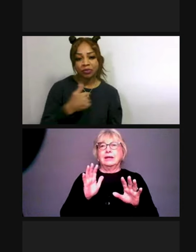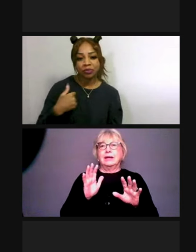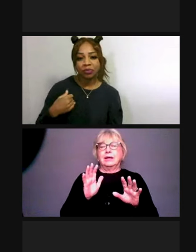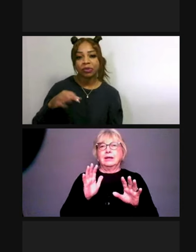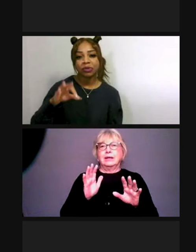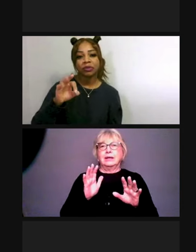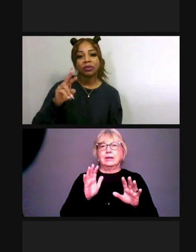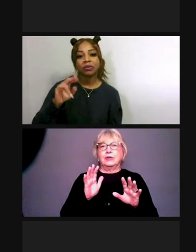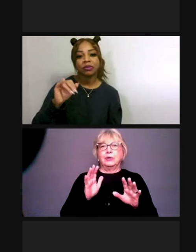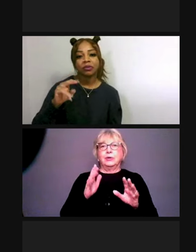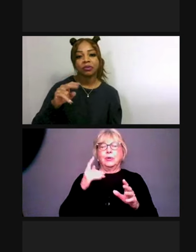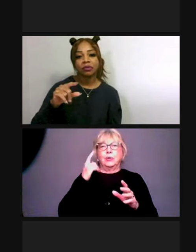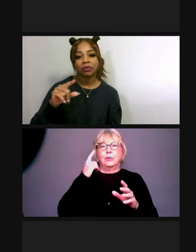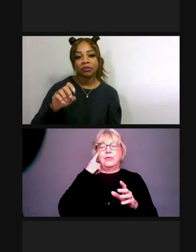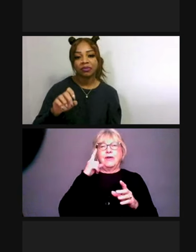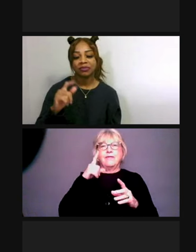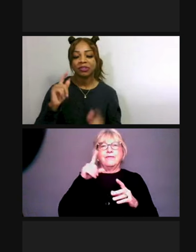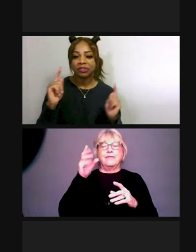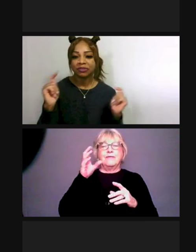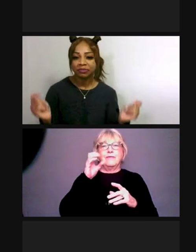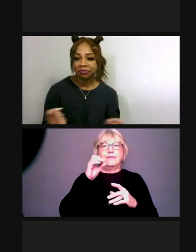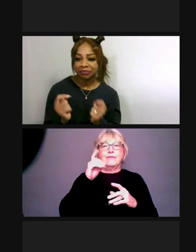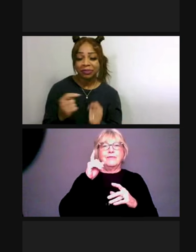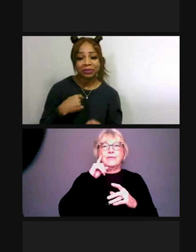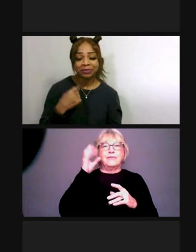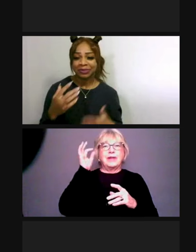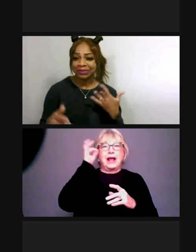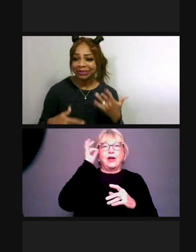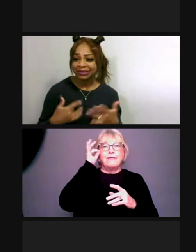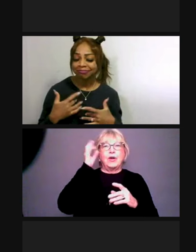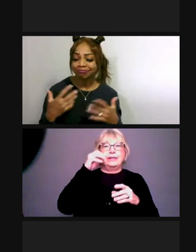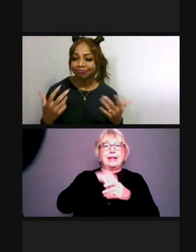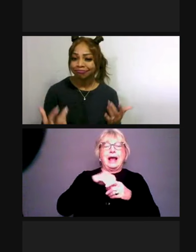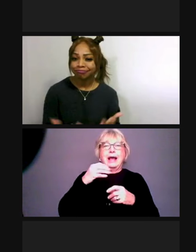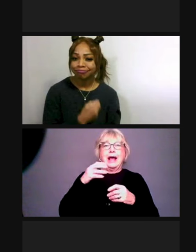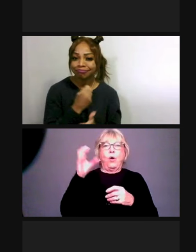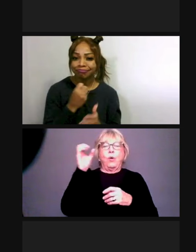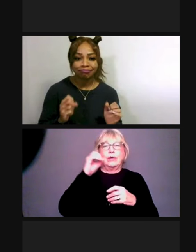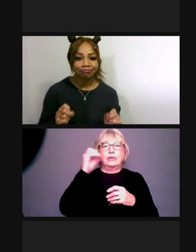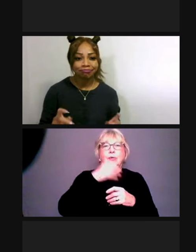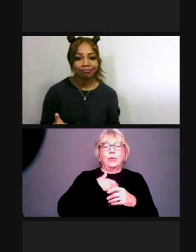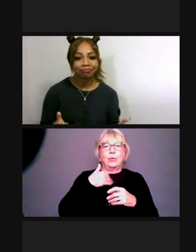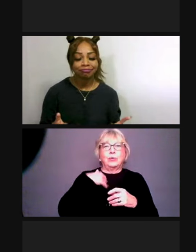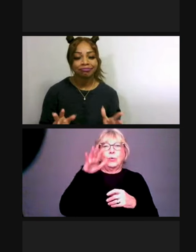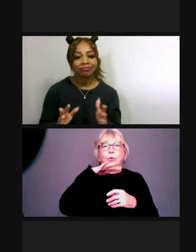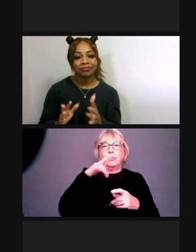au Festival francophone de Toronto. J'étais tellement heureuse